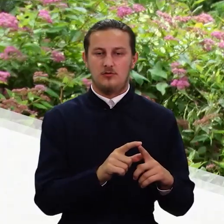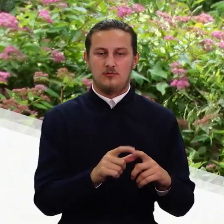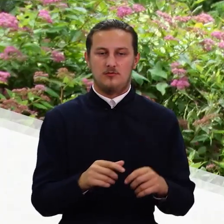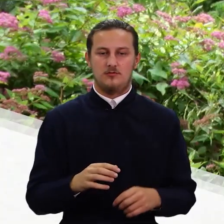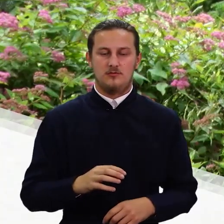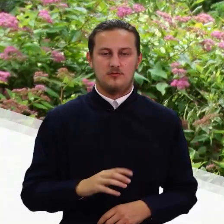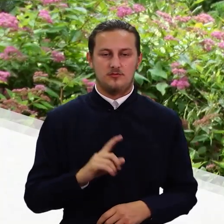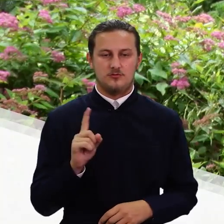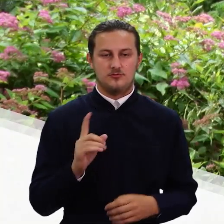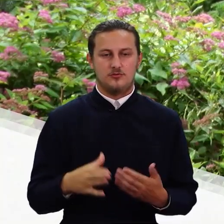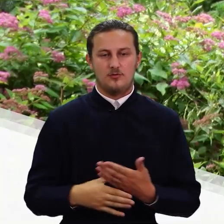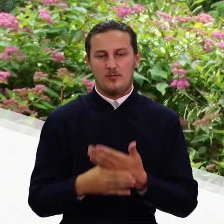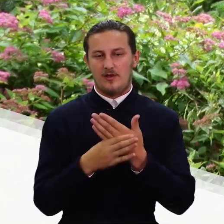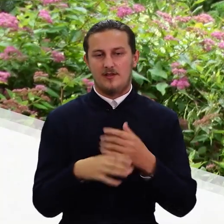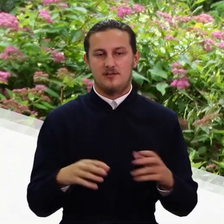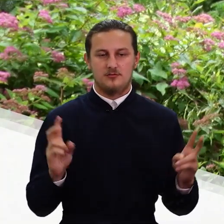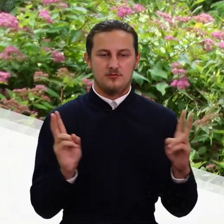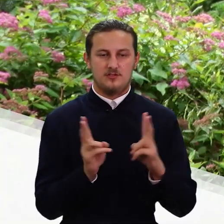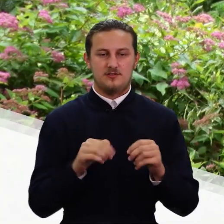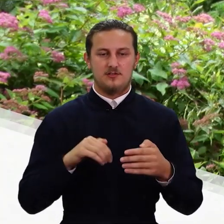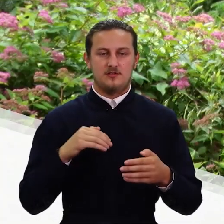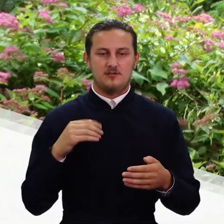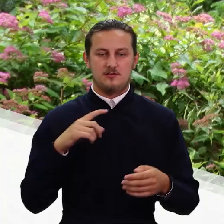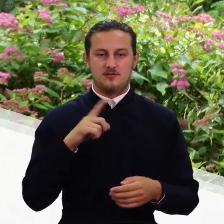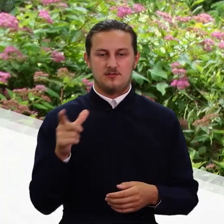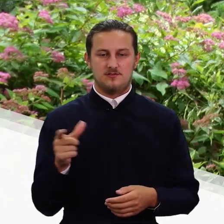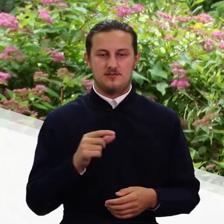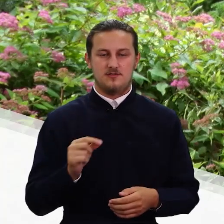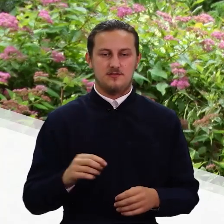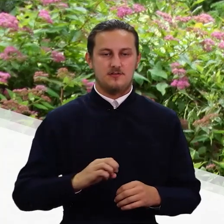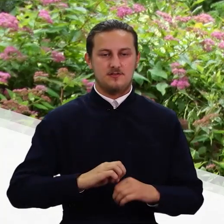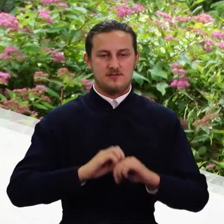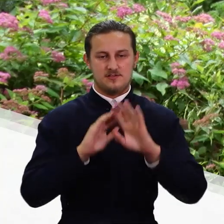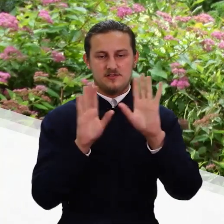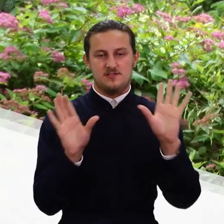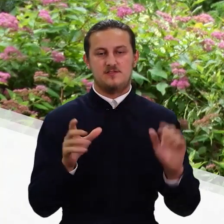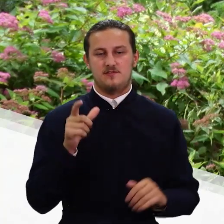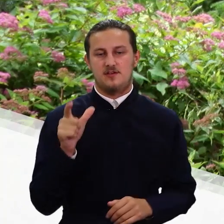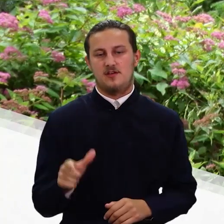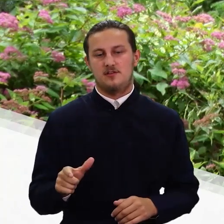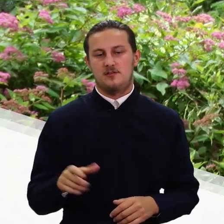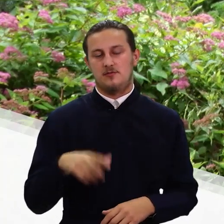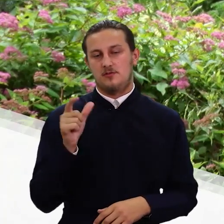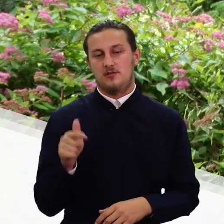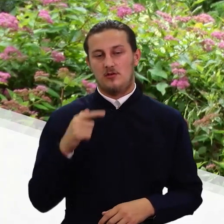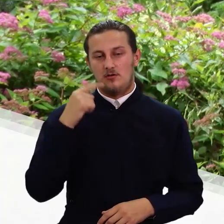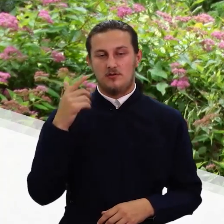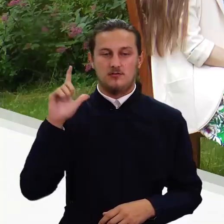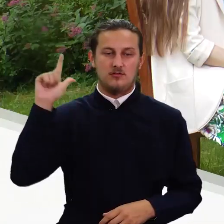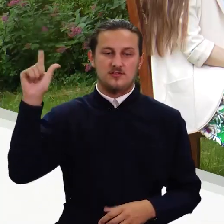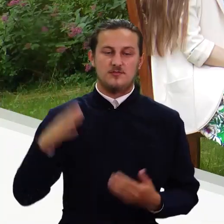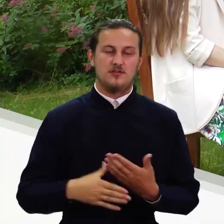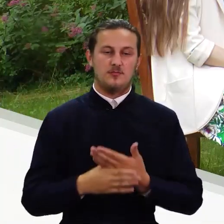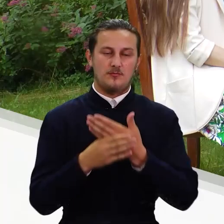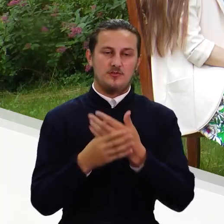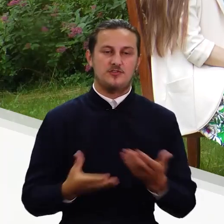Вона каже: «Господи, допоможи мені стати іншим, кращим, ближчим до Тебе, але я це без Тебе зробити не можу, бо я